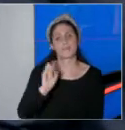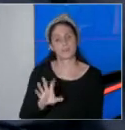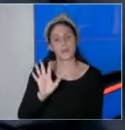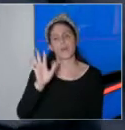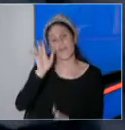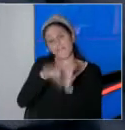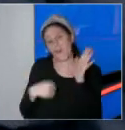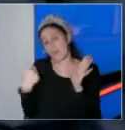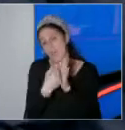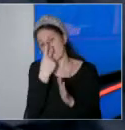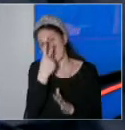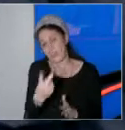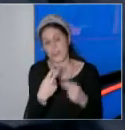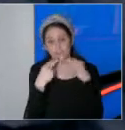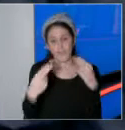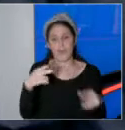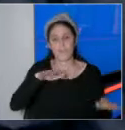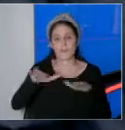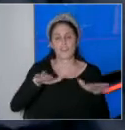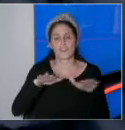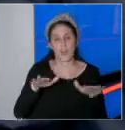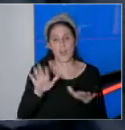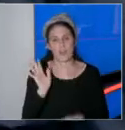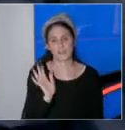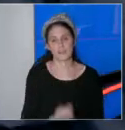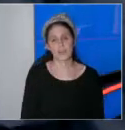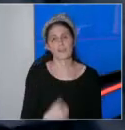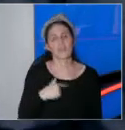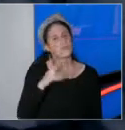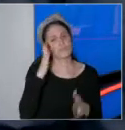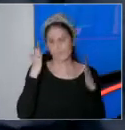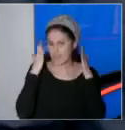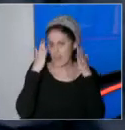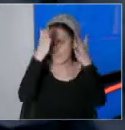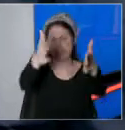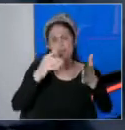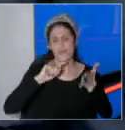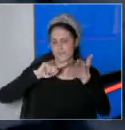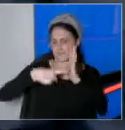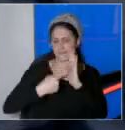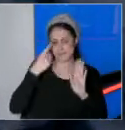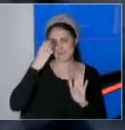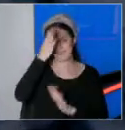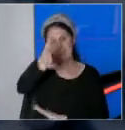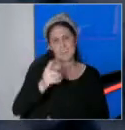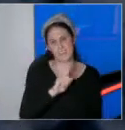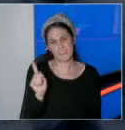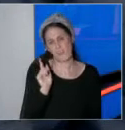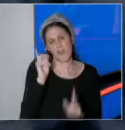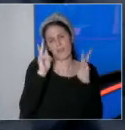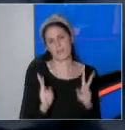עד שנראה תגובה מצד הממשלה לעניין. אנחנו פשוט נוסעים קדימה, פשוט נוסעים. אתם לא צריכים את הצמתים האלה.